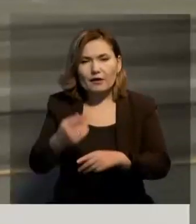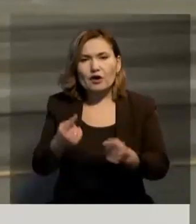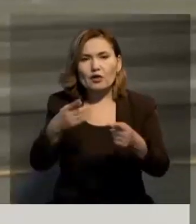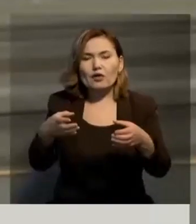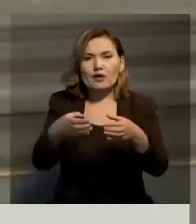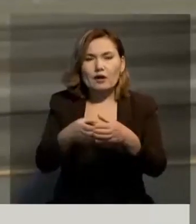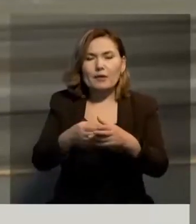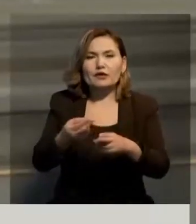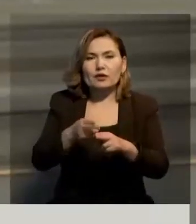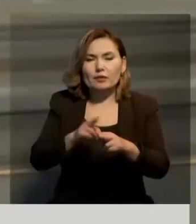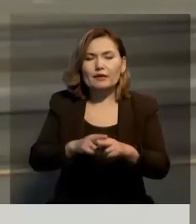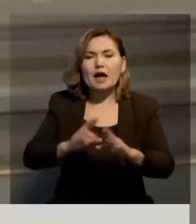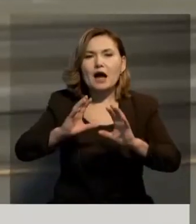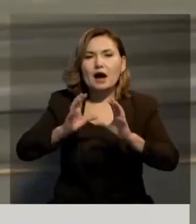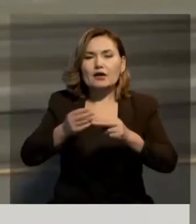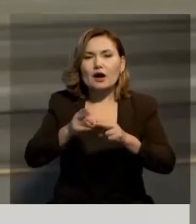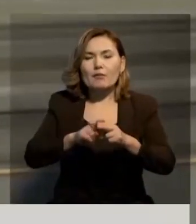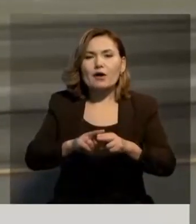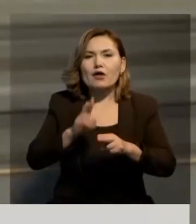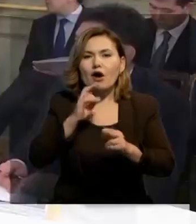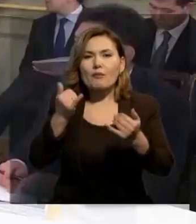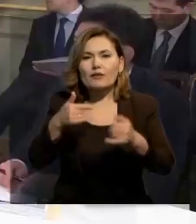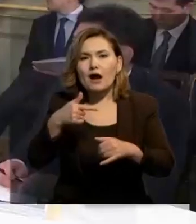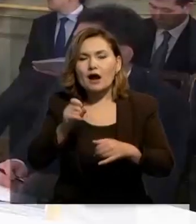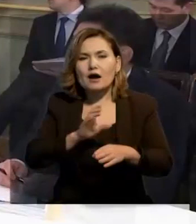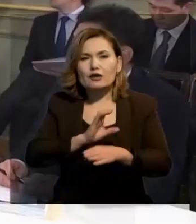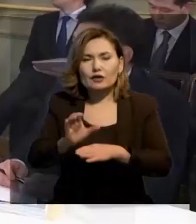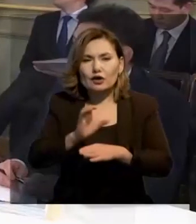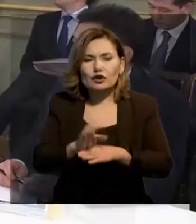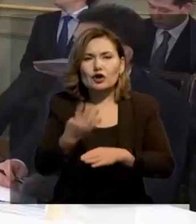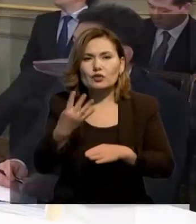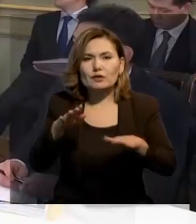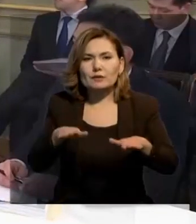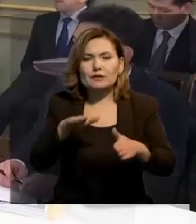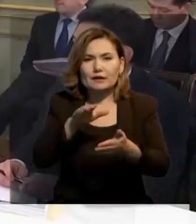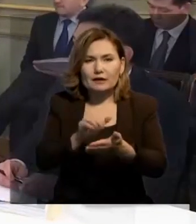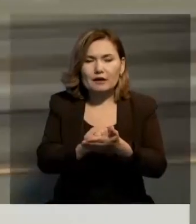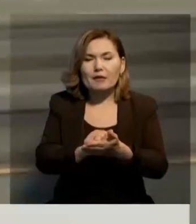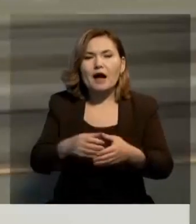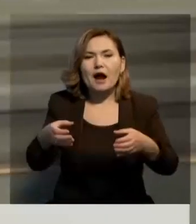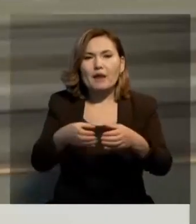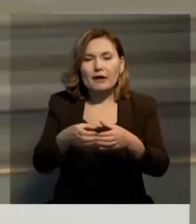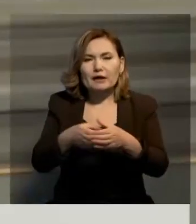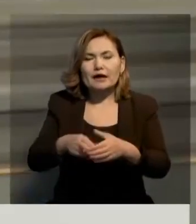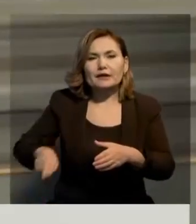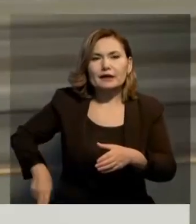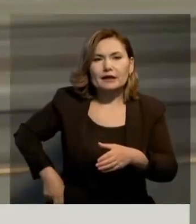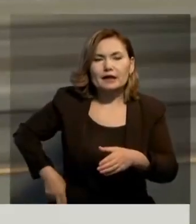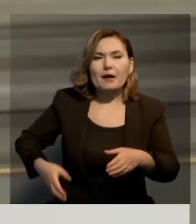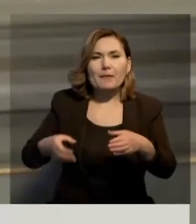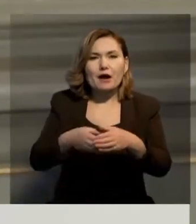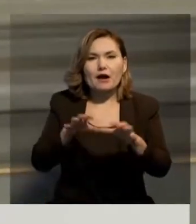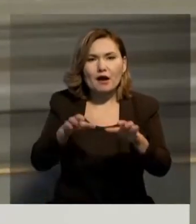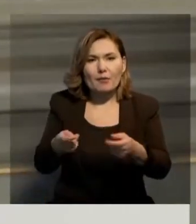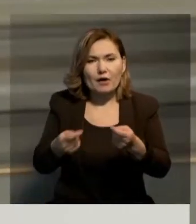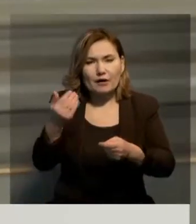Total Energies. Әлемде мұнай мен газ өндіру бойынша төрттікке кіретін алпауыт. компанияның директорлар кеңесінің төрағасы,